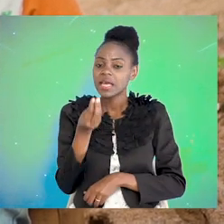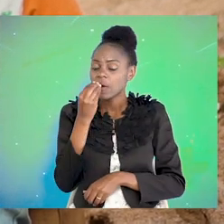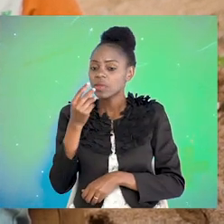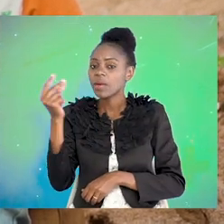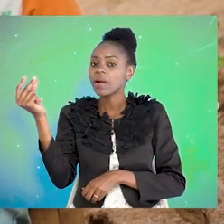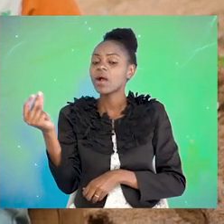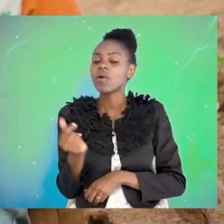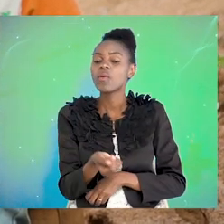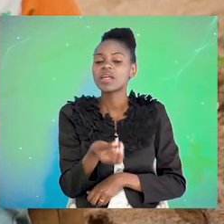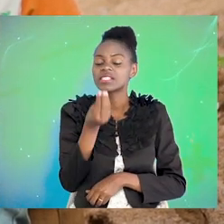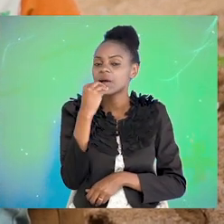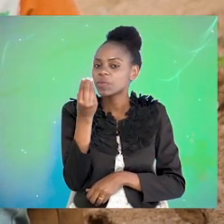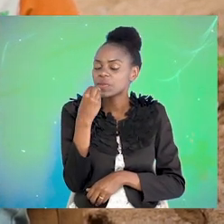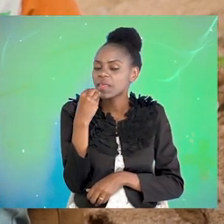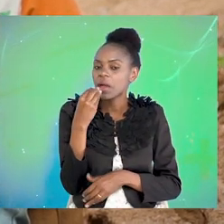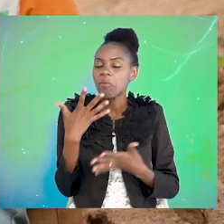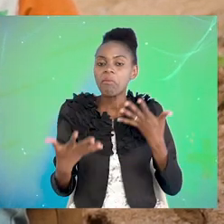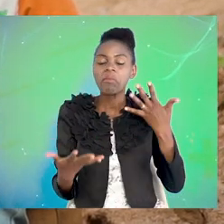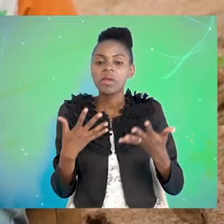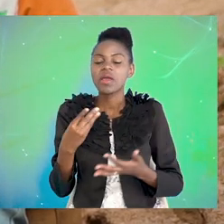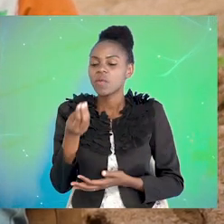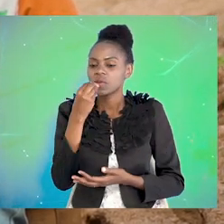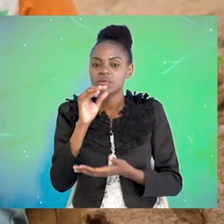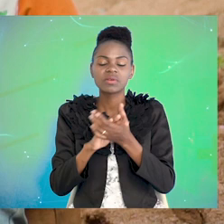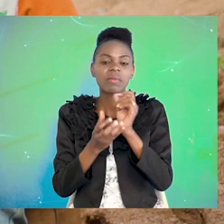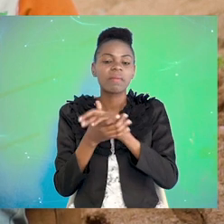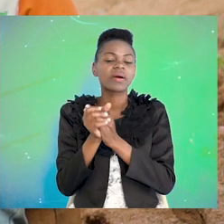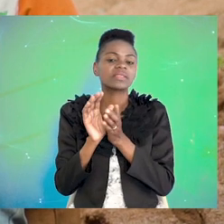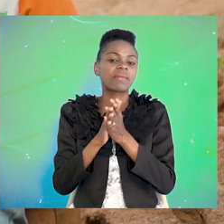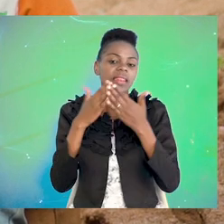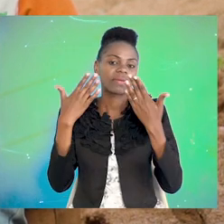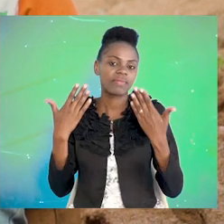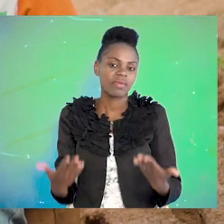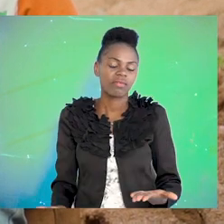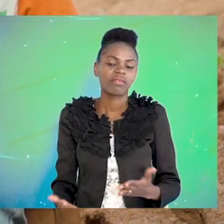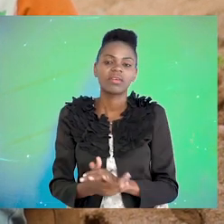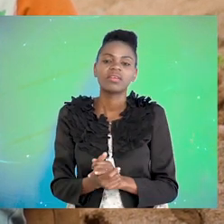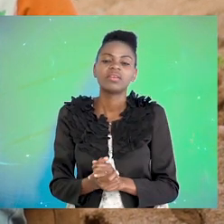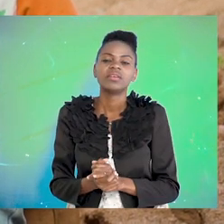akamakagula kandi zakudya mwina make amadya mwina asanasambe mmanja